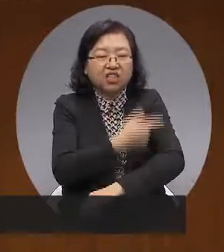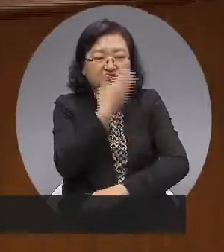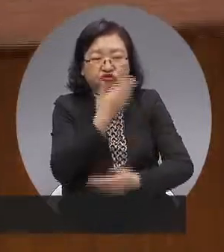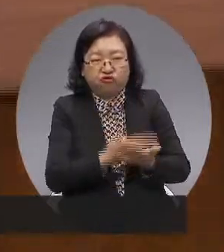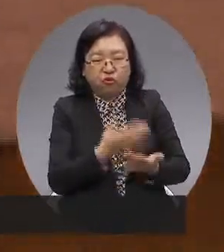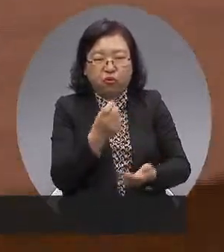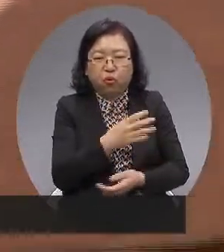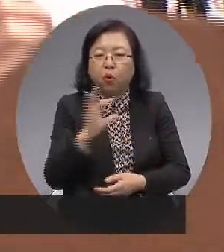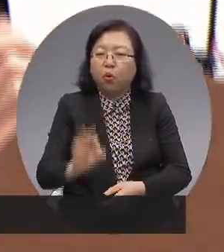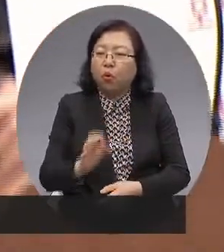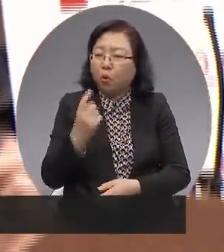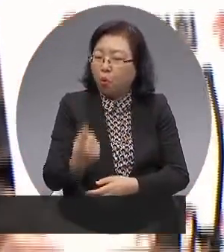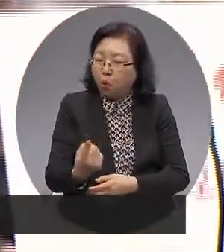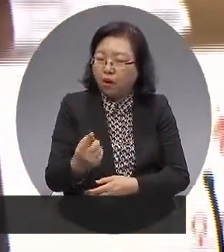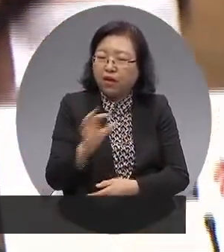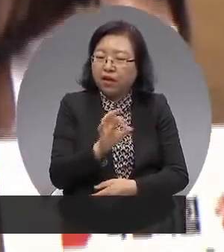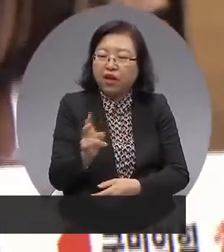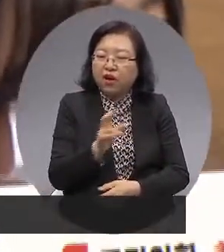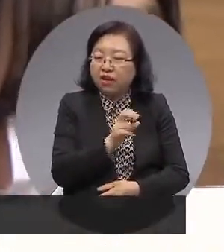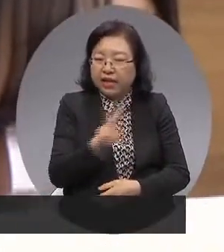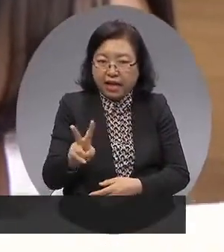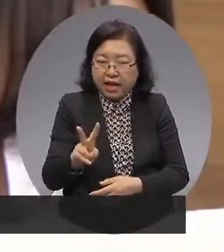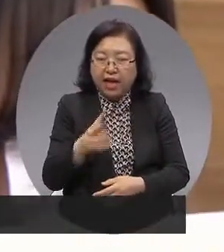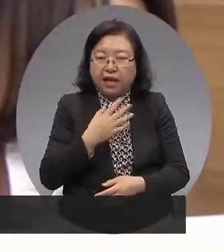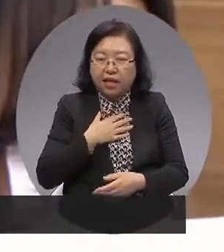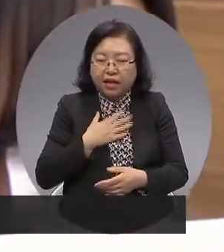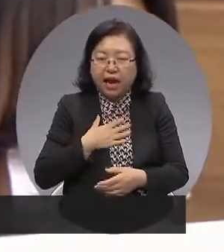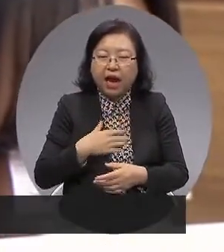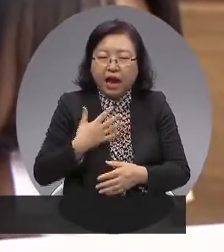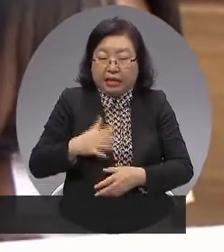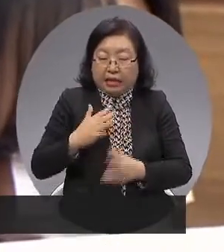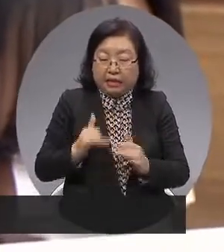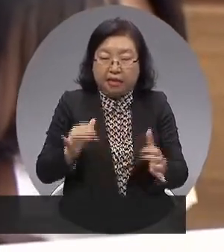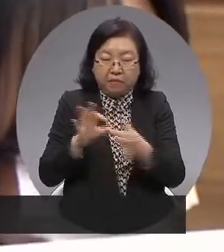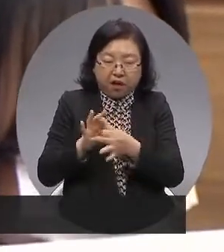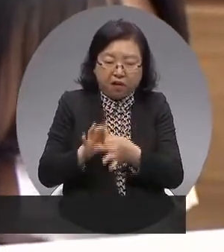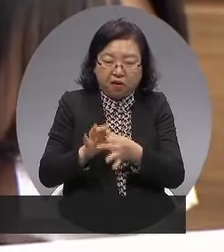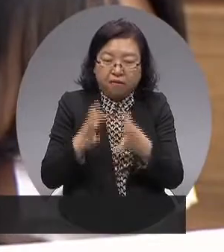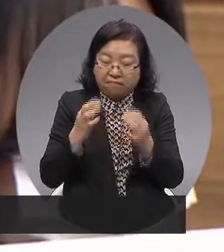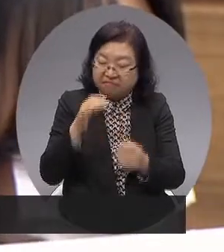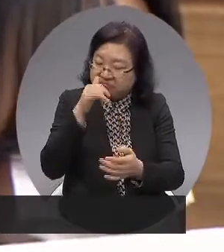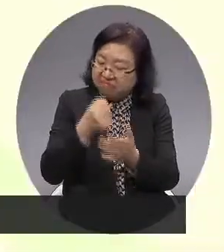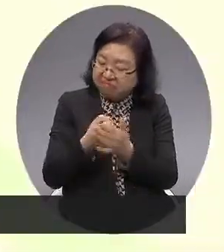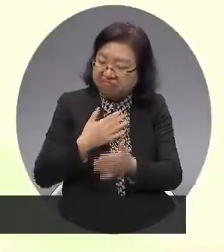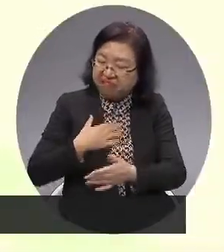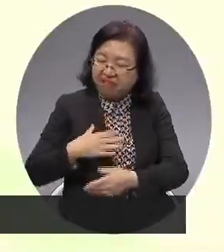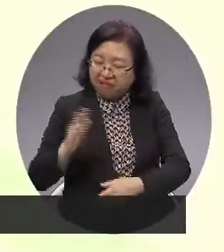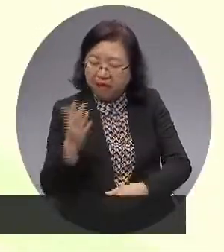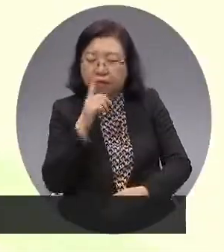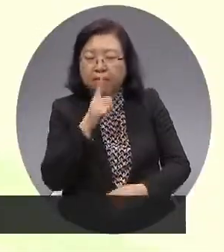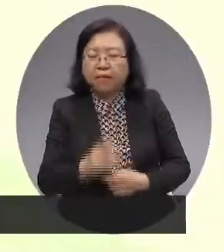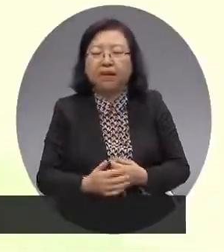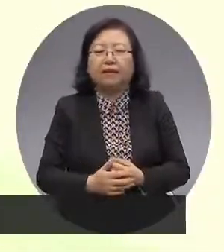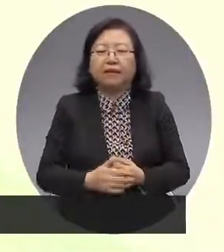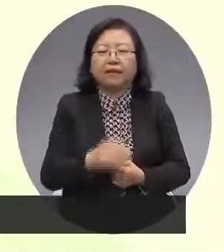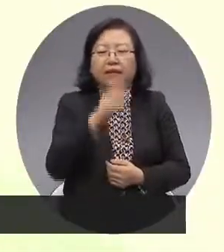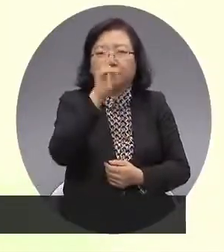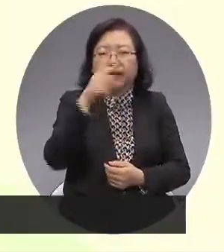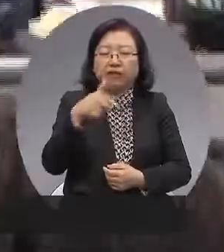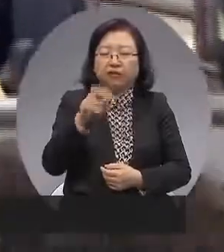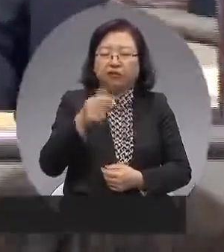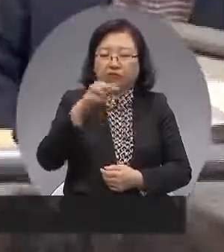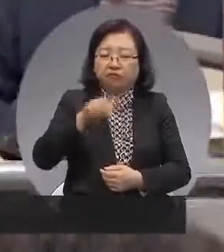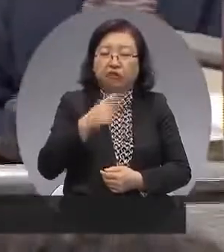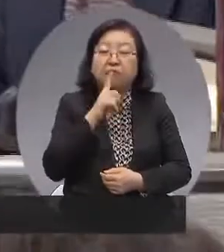의원은 여야를 아우르는 인맥이 오히려 협치에 도움이 된다며 정면 돌파하고 있습니다. 박경국 전